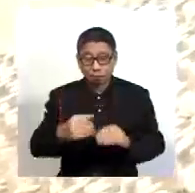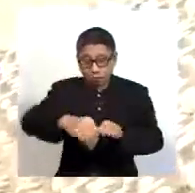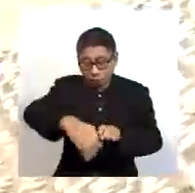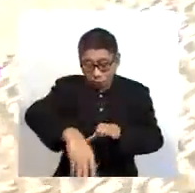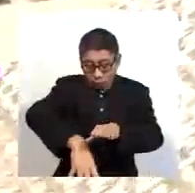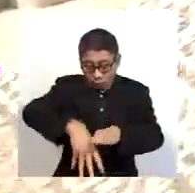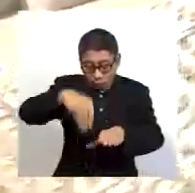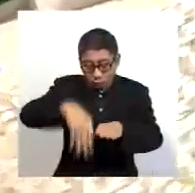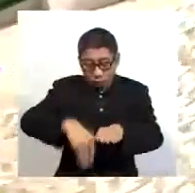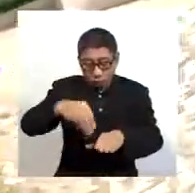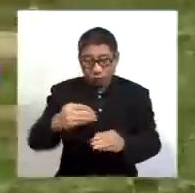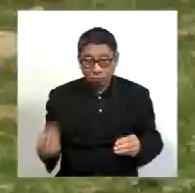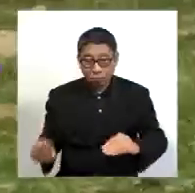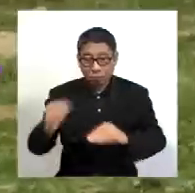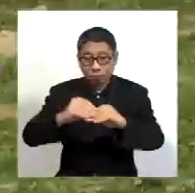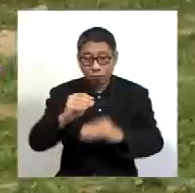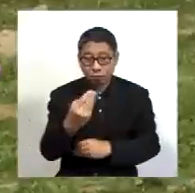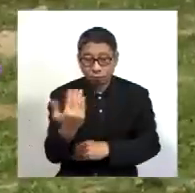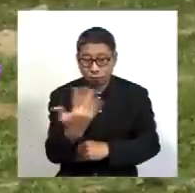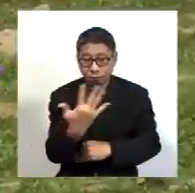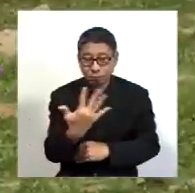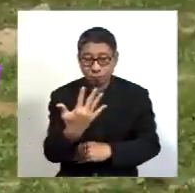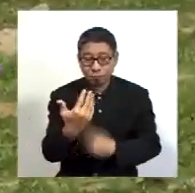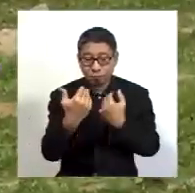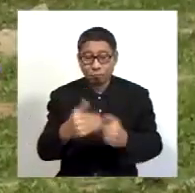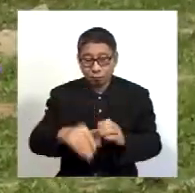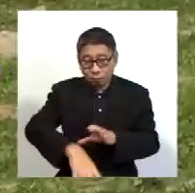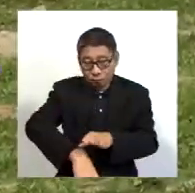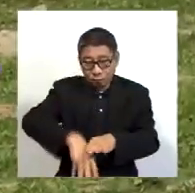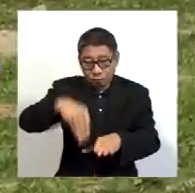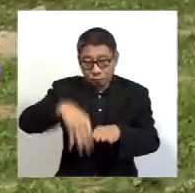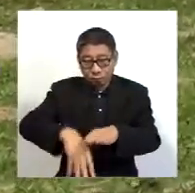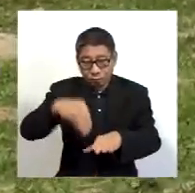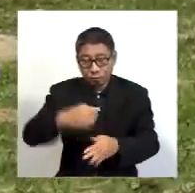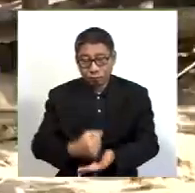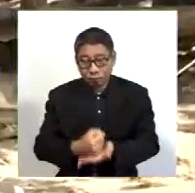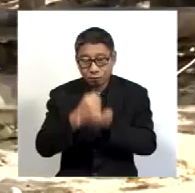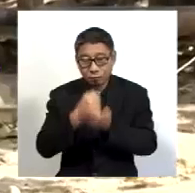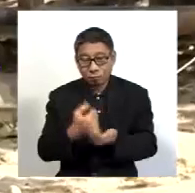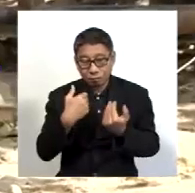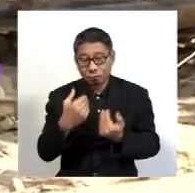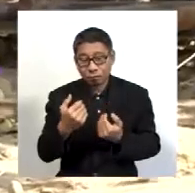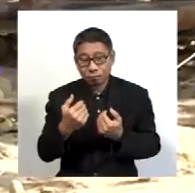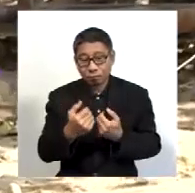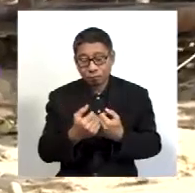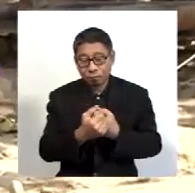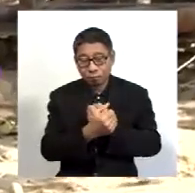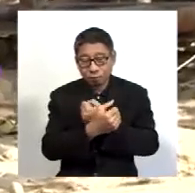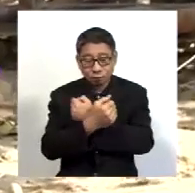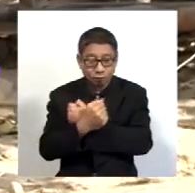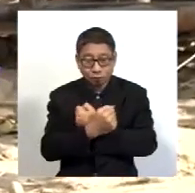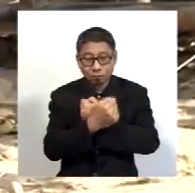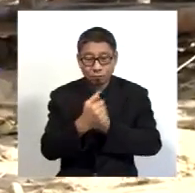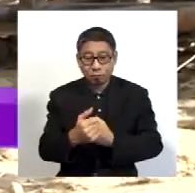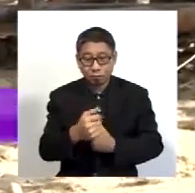ที่เพิ่มจำนวน5บ่อซึ่งในแต่ละบ่อสามารถสูบน้ำขึ้นมาและสามารถรองรับการใช้น้ำได้ไป